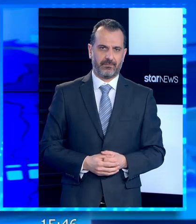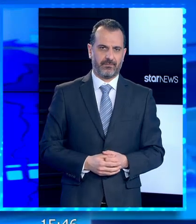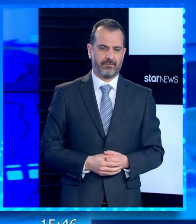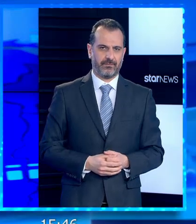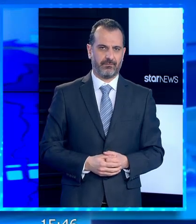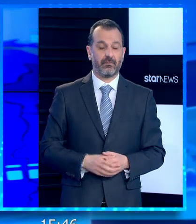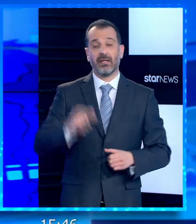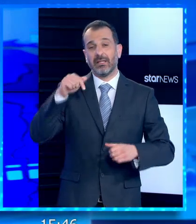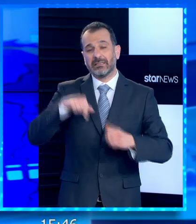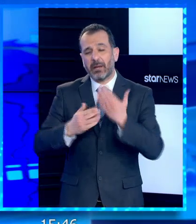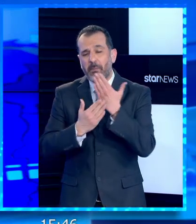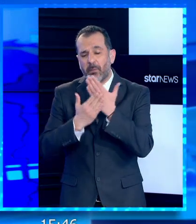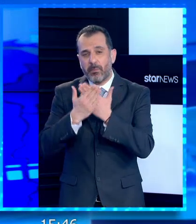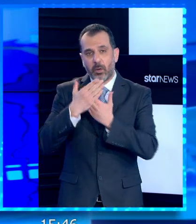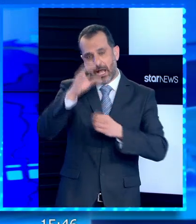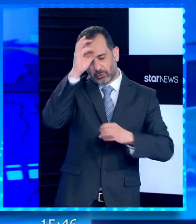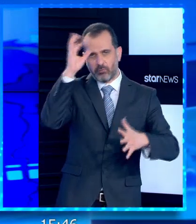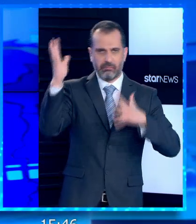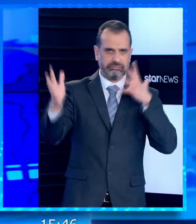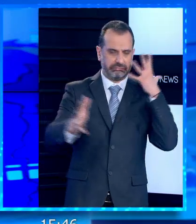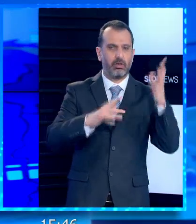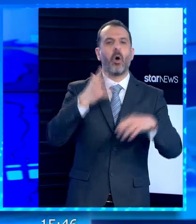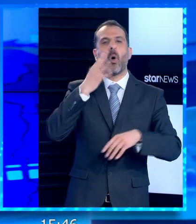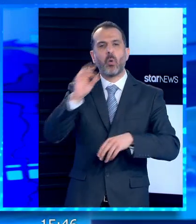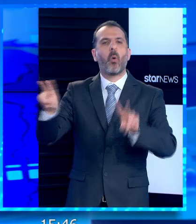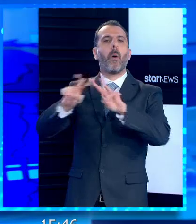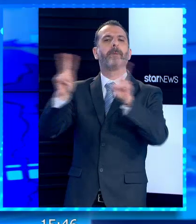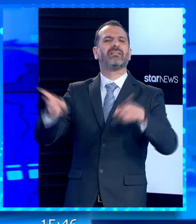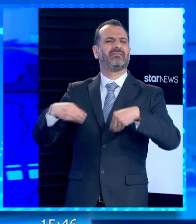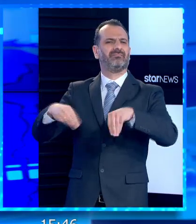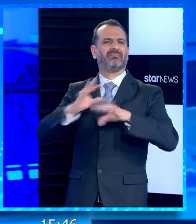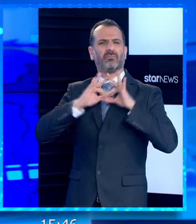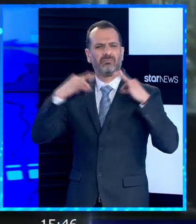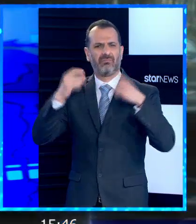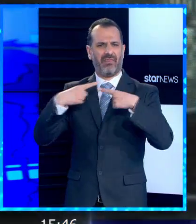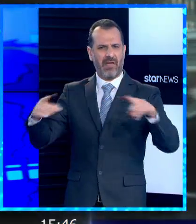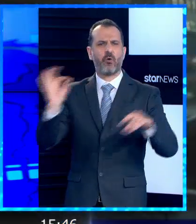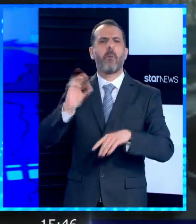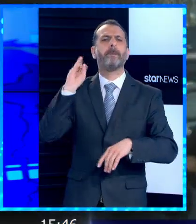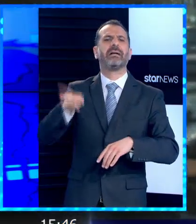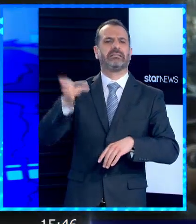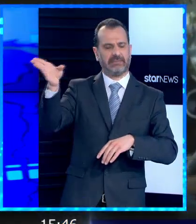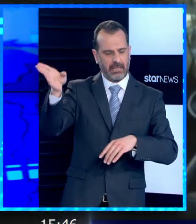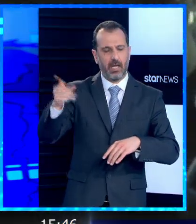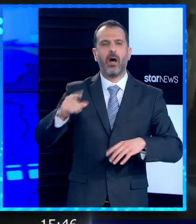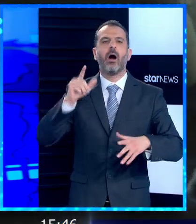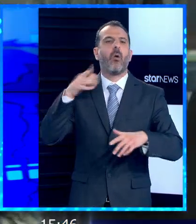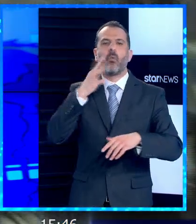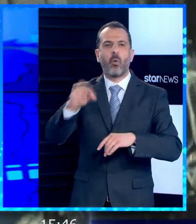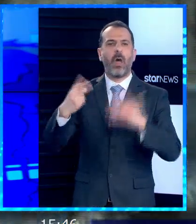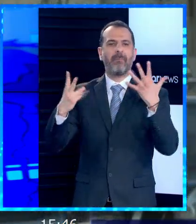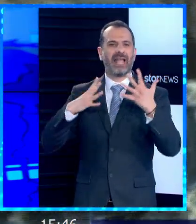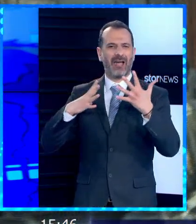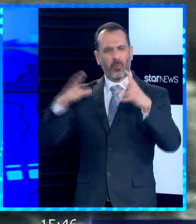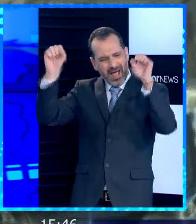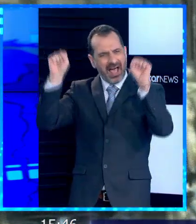Συναγερμός σήμερα τα ξημερώματα στην αστυνομία πολιστίας σε κοσμηματοπωλείο στα Πατήσια. 7 άτομα έσπασαν το ρολό του καταστήματος και